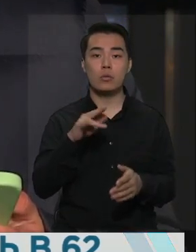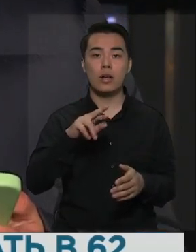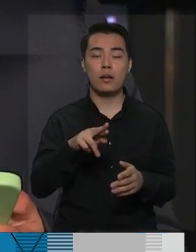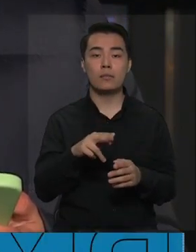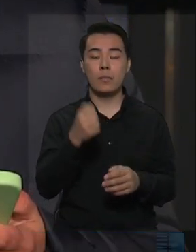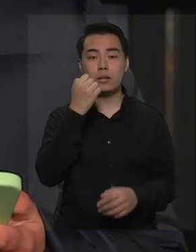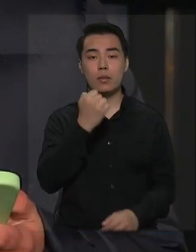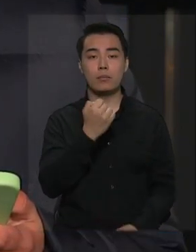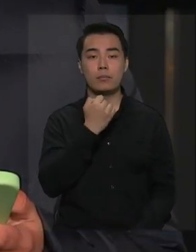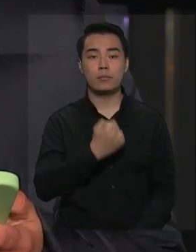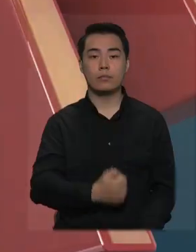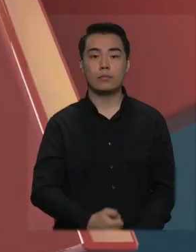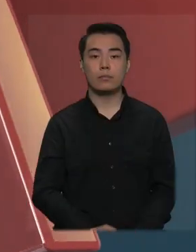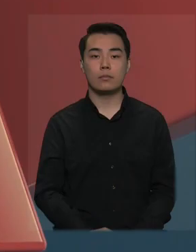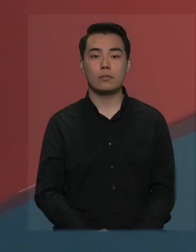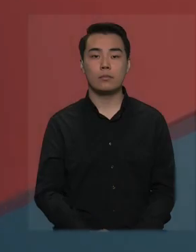Спасибо